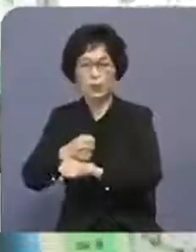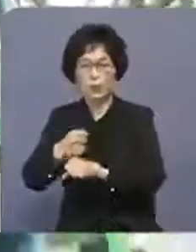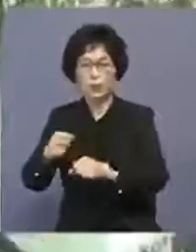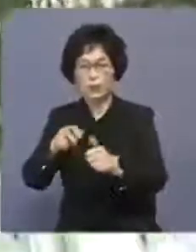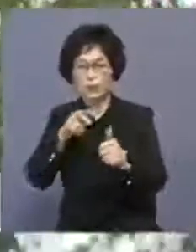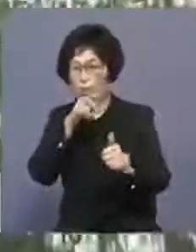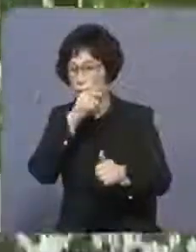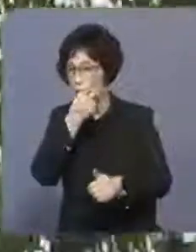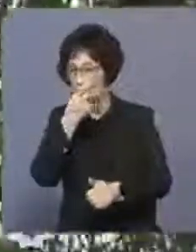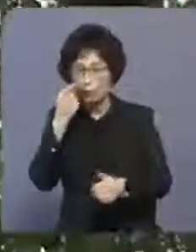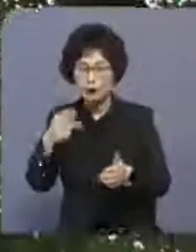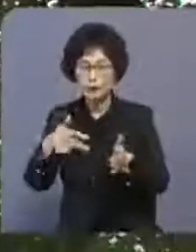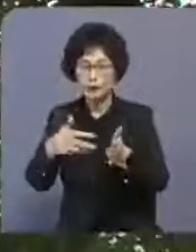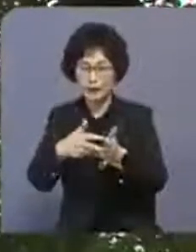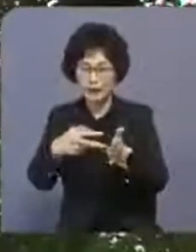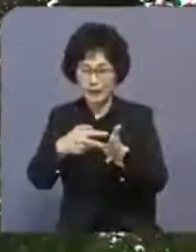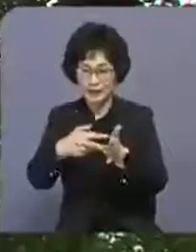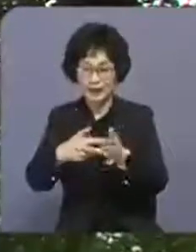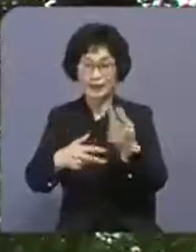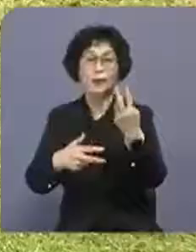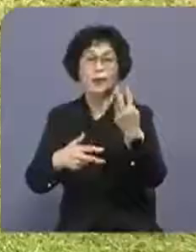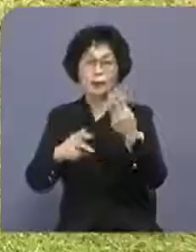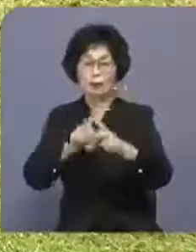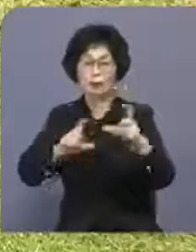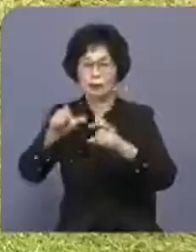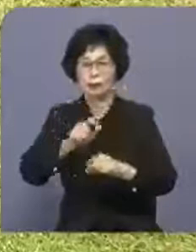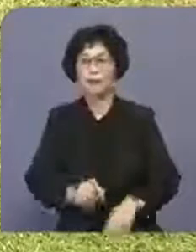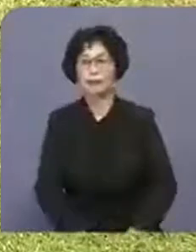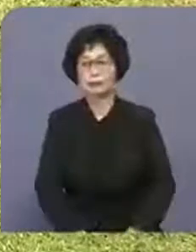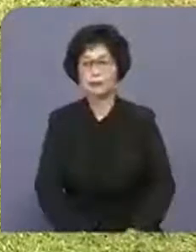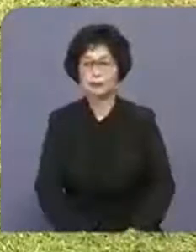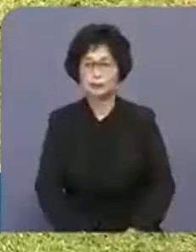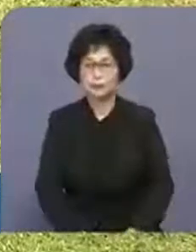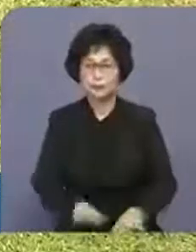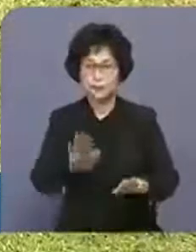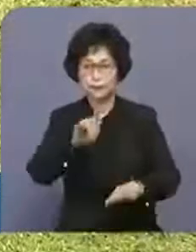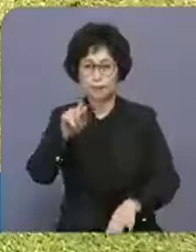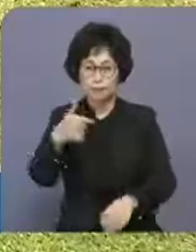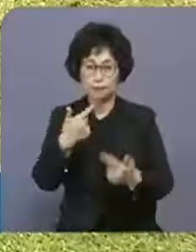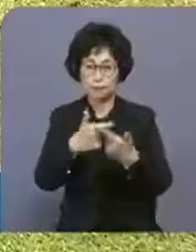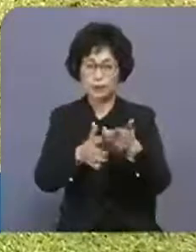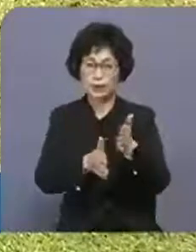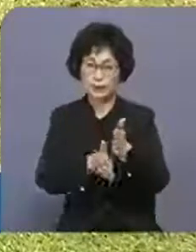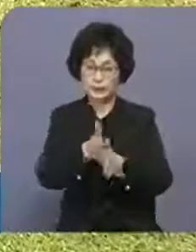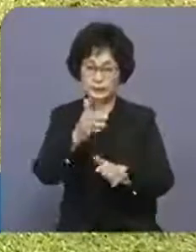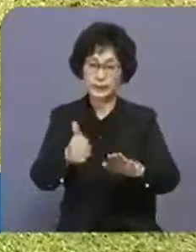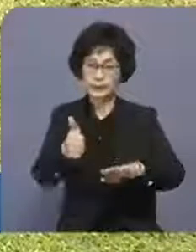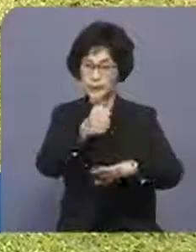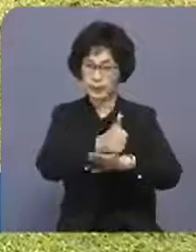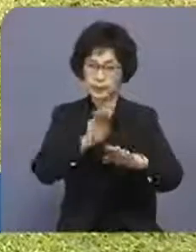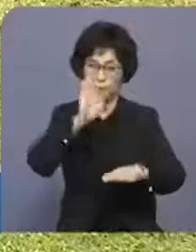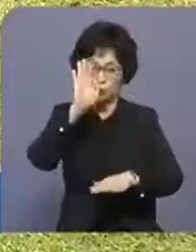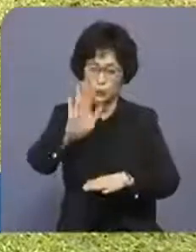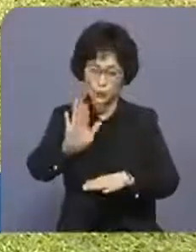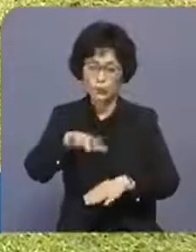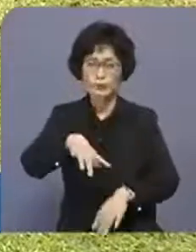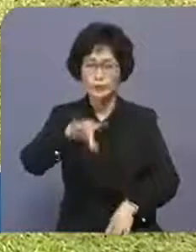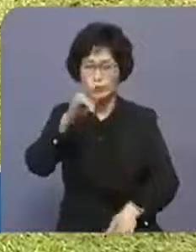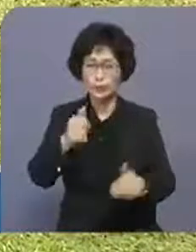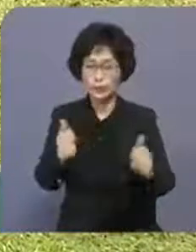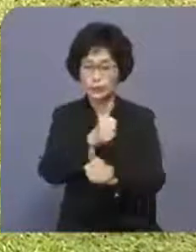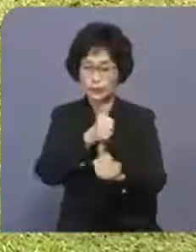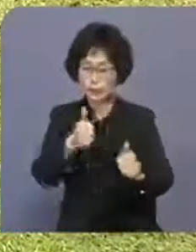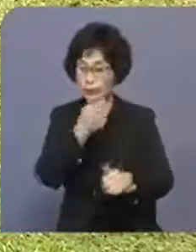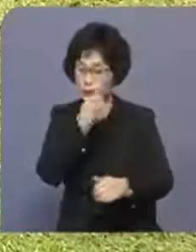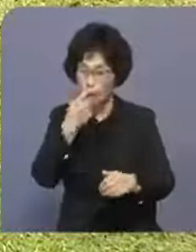부산신용보증재단 등 3곳이 추가됐습니다. 박형준 시장 취임 후 처음으로 이뤄지는 이번 인사검증위원회는